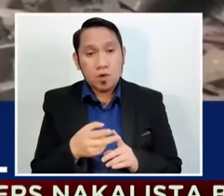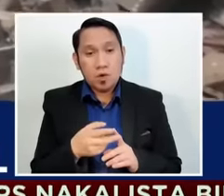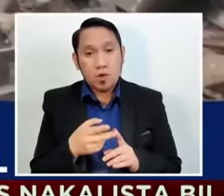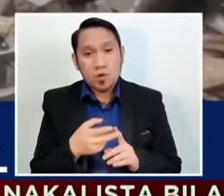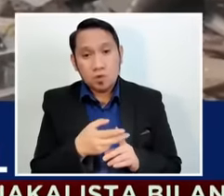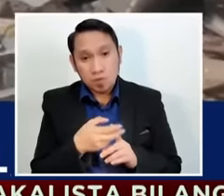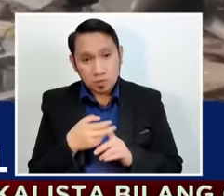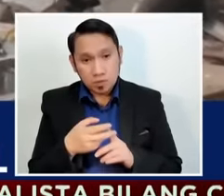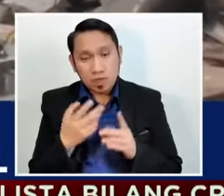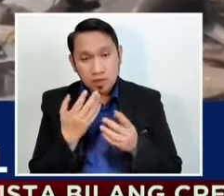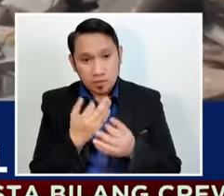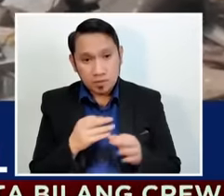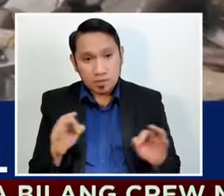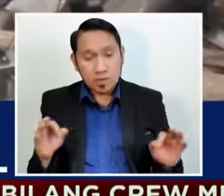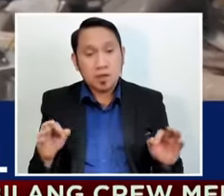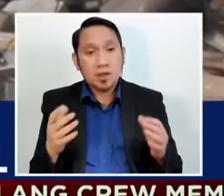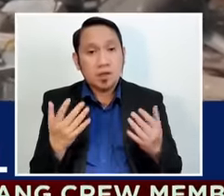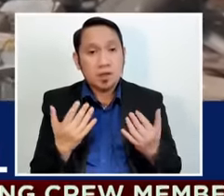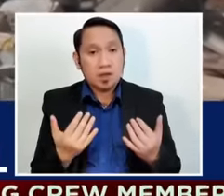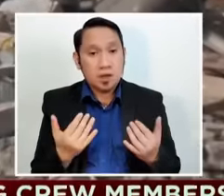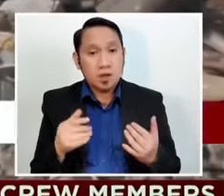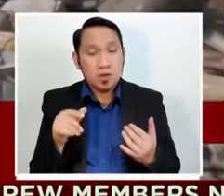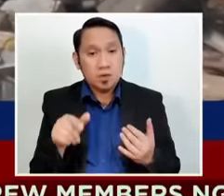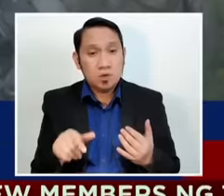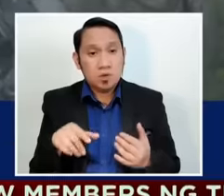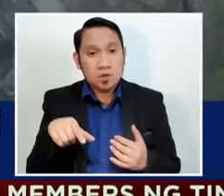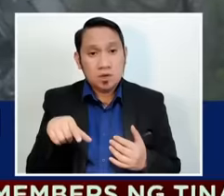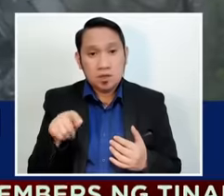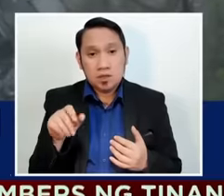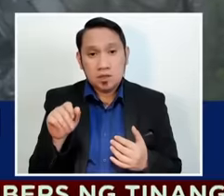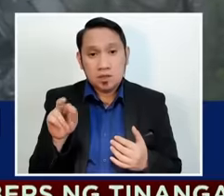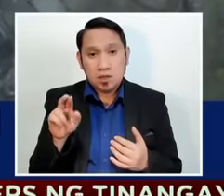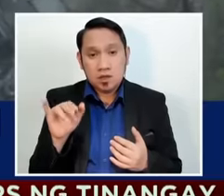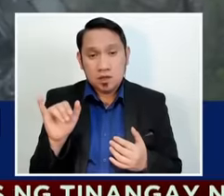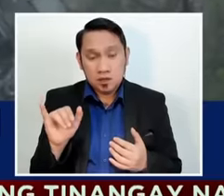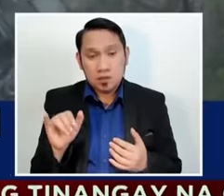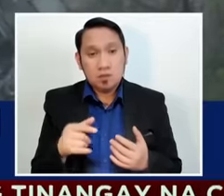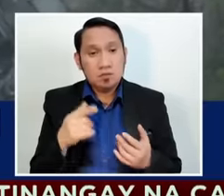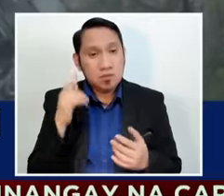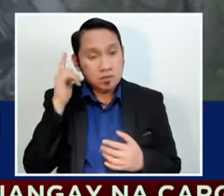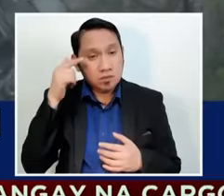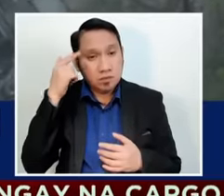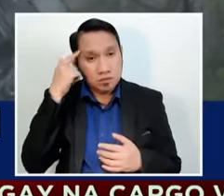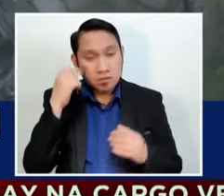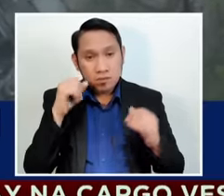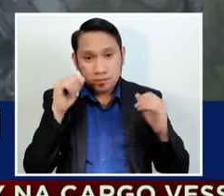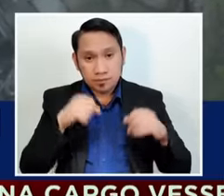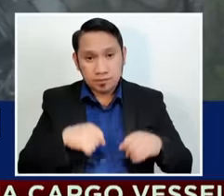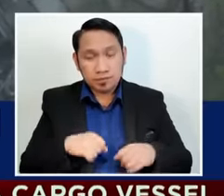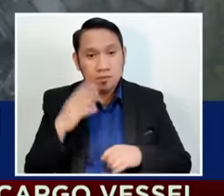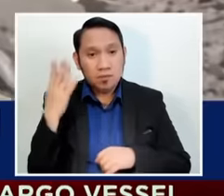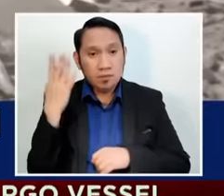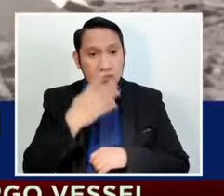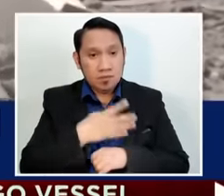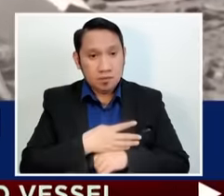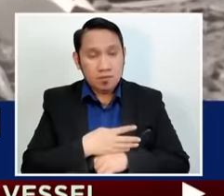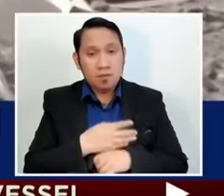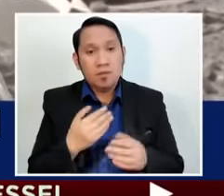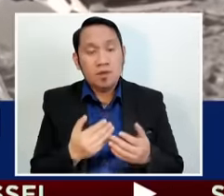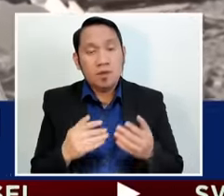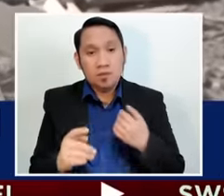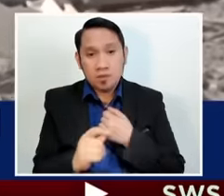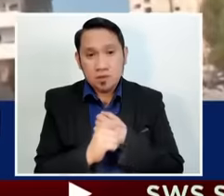at ngayon sa tulong ulit ng Qatari government. Napagkasunduan ang apat na araw na tigil putukan